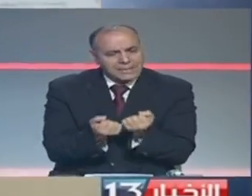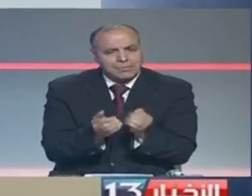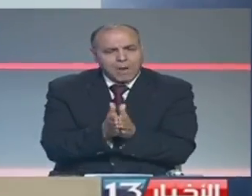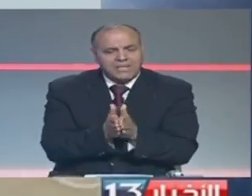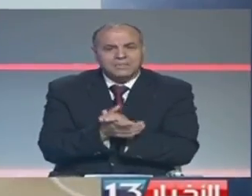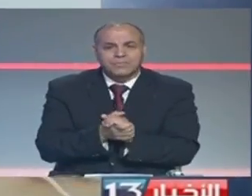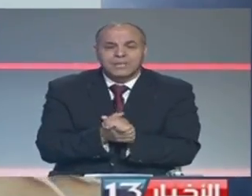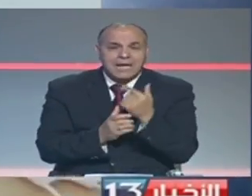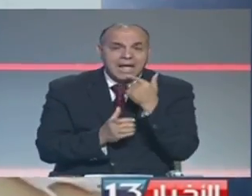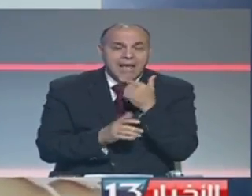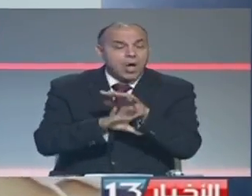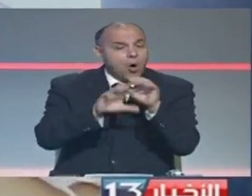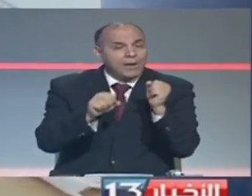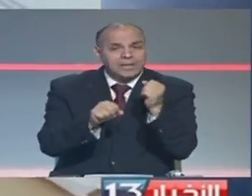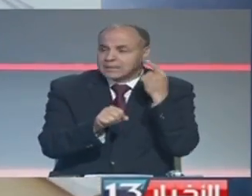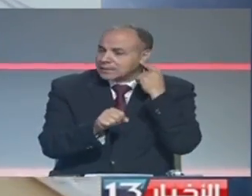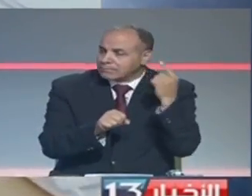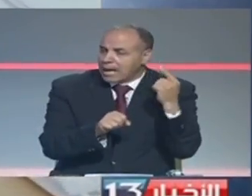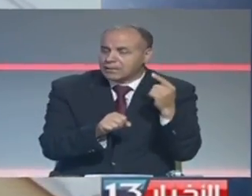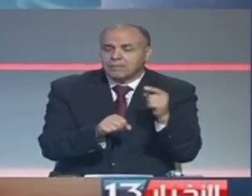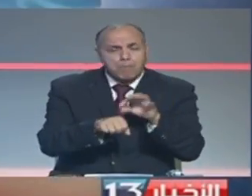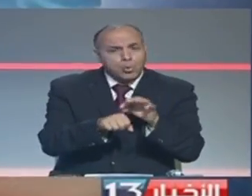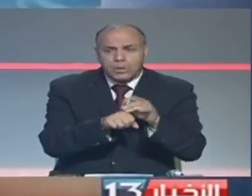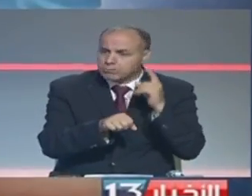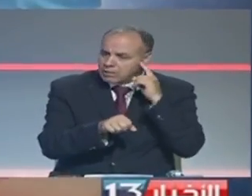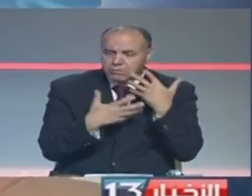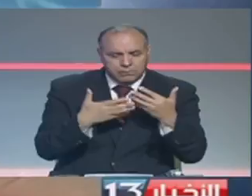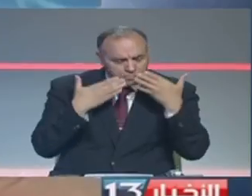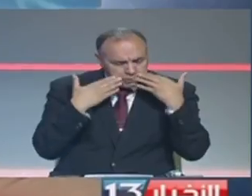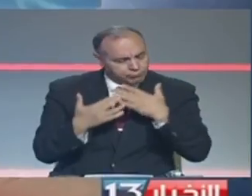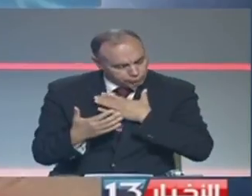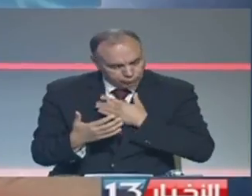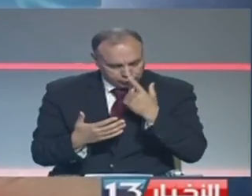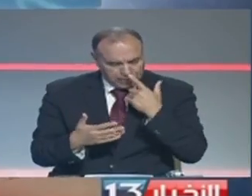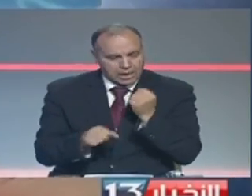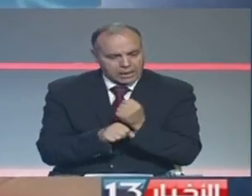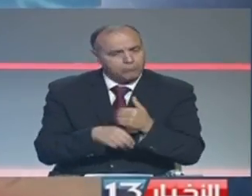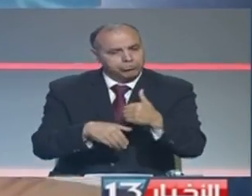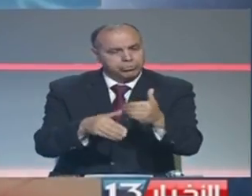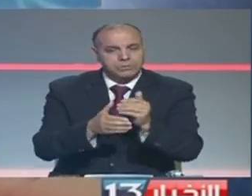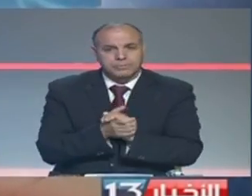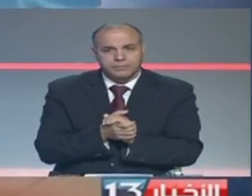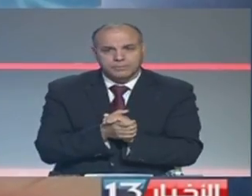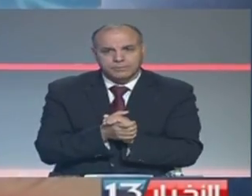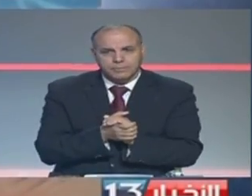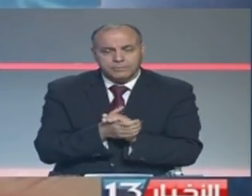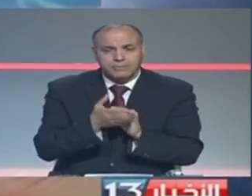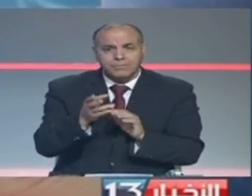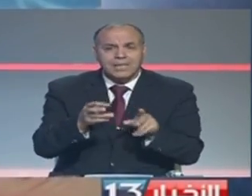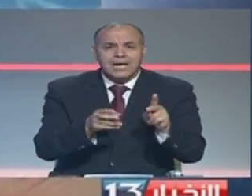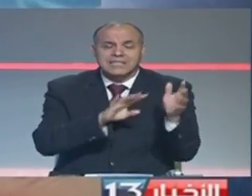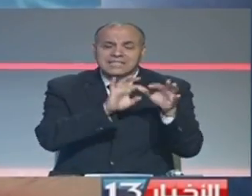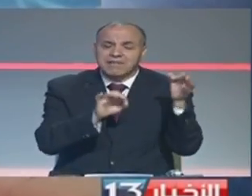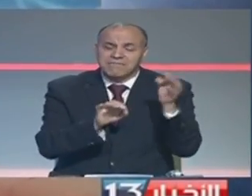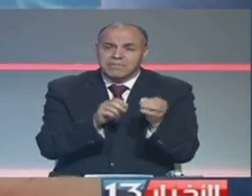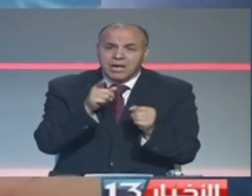واجب وطني راه قبل كل شيء، معناتها سمعنا بالعباد مرضى، عباد واحد تستحق الكمامات، دونك الناس كلها تطوعت اللي ترى فيهم، لان اكثر من